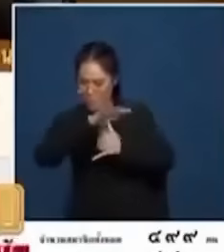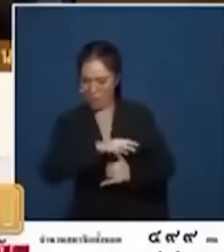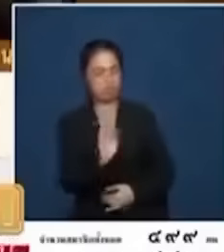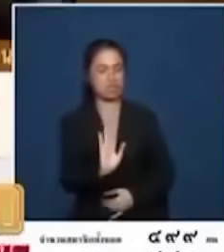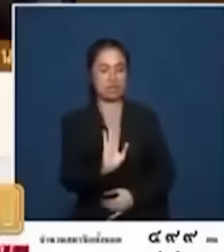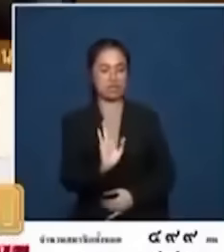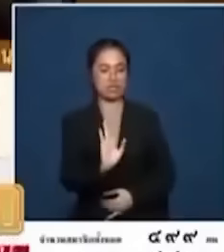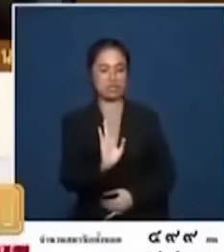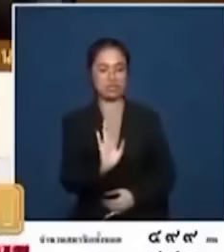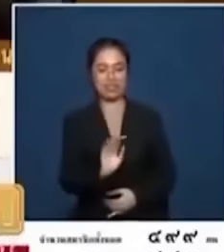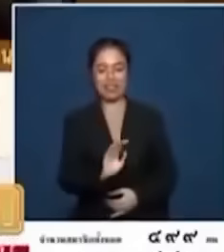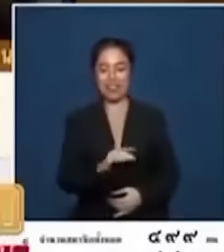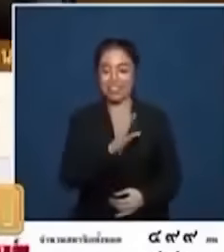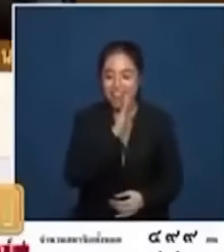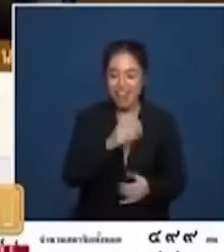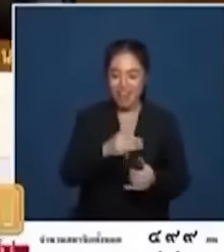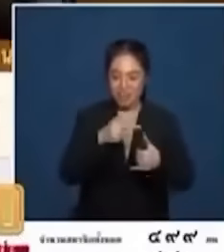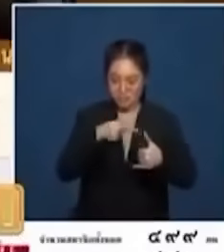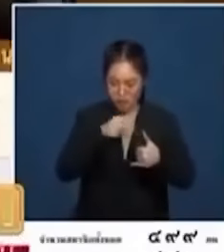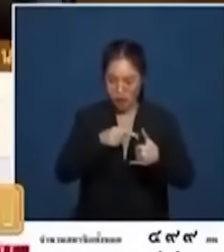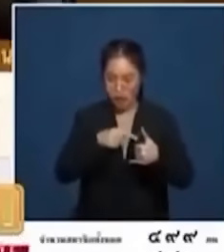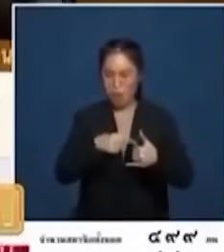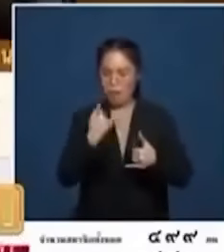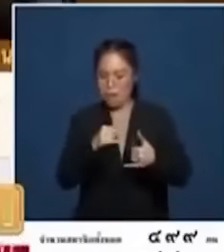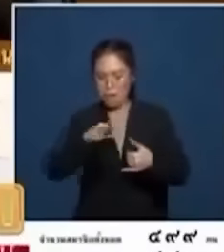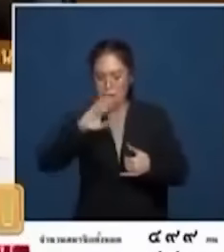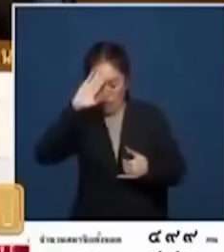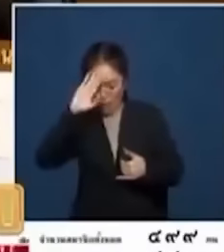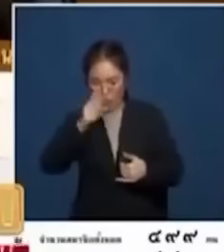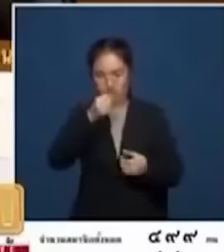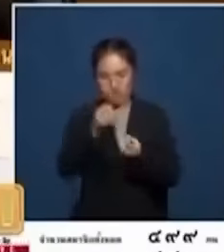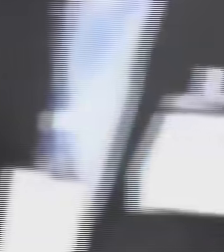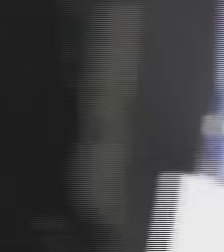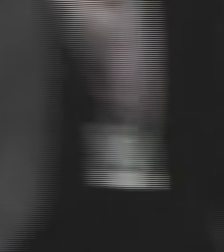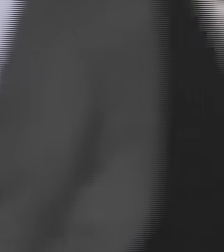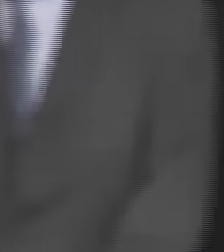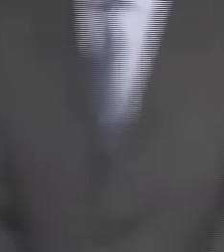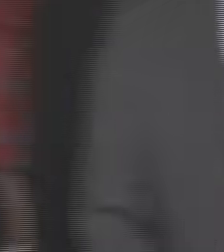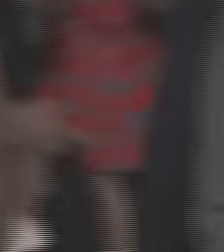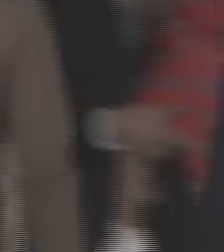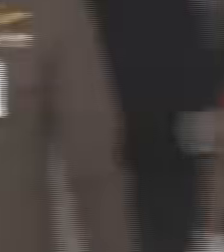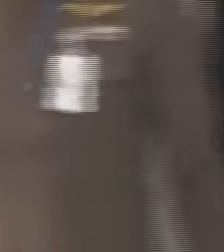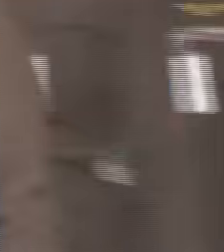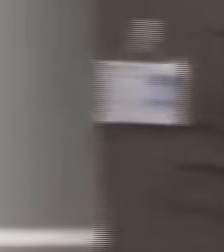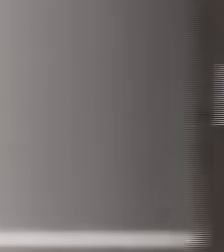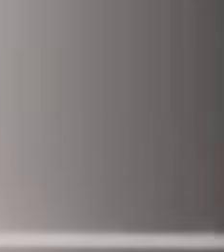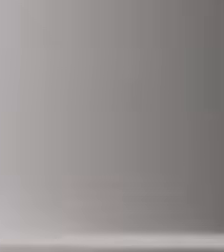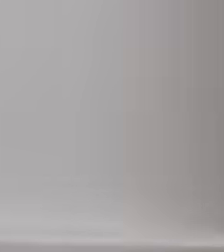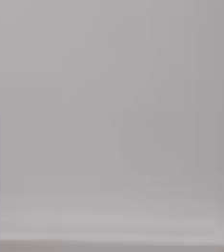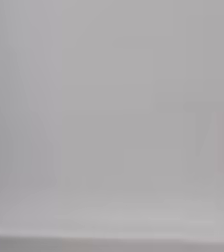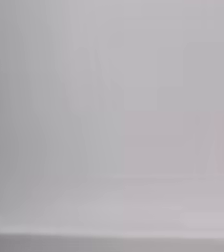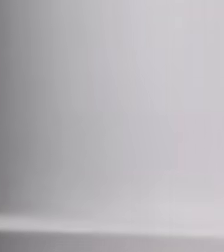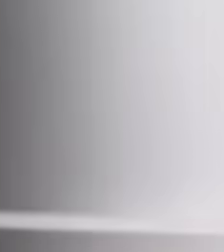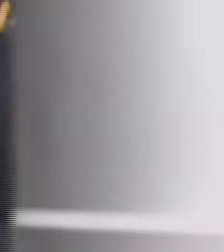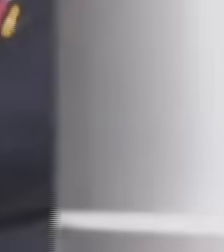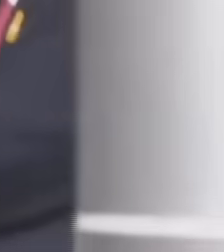ริงนะส่วนการรักษาเกิน120วันต้องมีหนังสือมาถึงรัฐมนตรีให้ทราบเนี่ยก็เท่ากับยอมรับในสภา